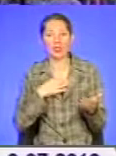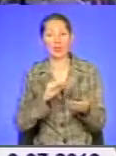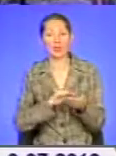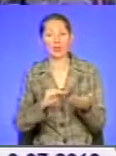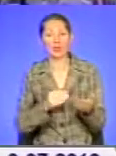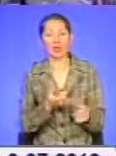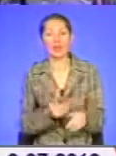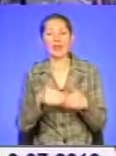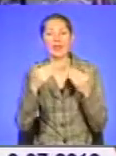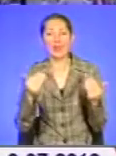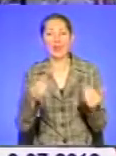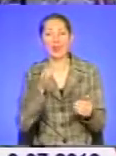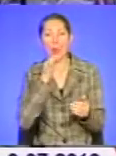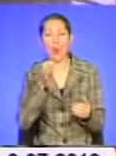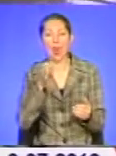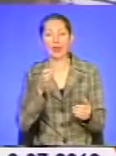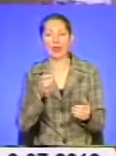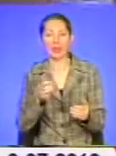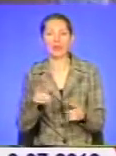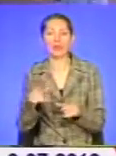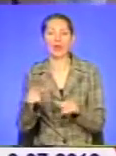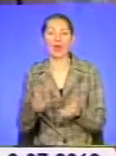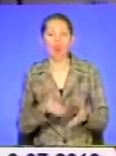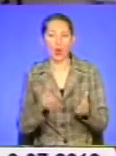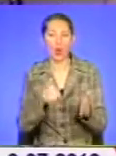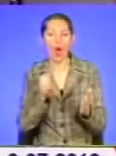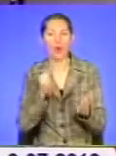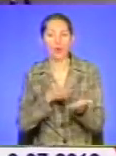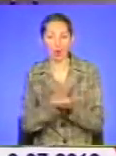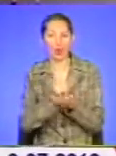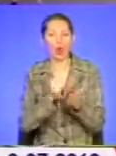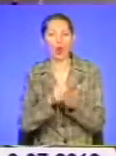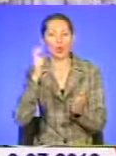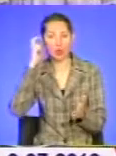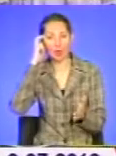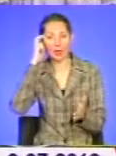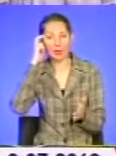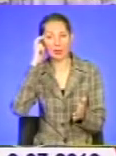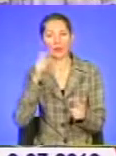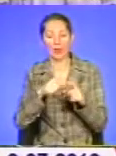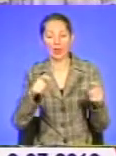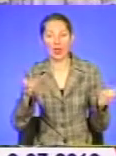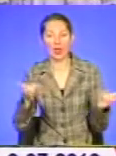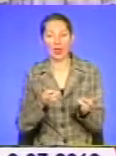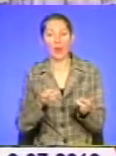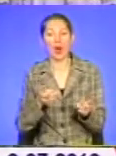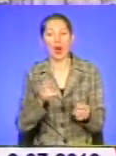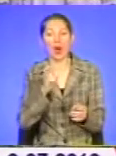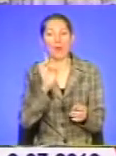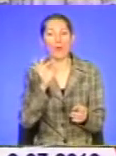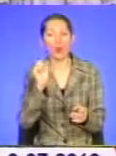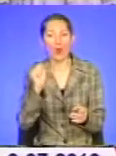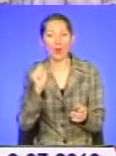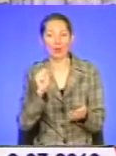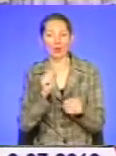Найбільш популярний маршрут у тернополян – до столиці. Однак квитки на потяг потрібно бронювати або купувати за 45 діб. Пізніше